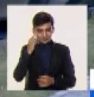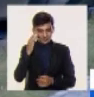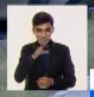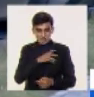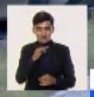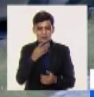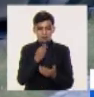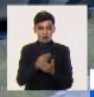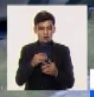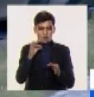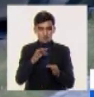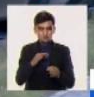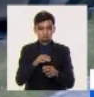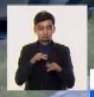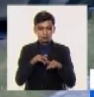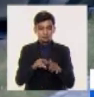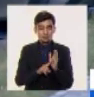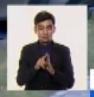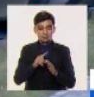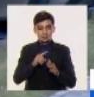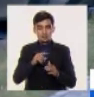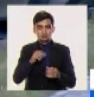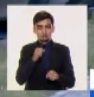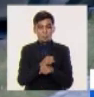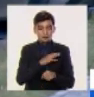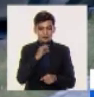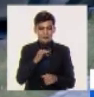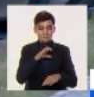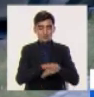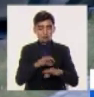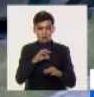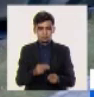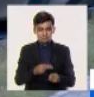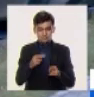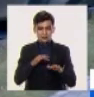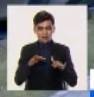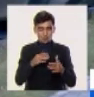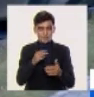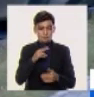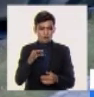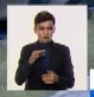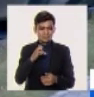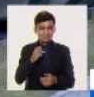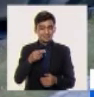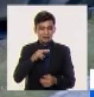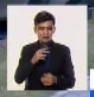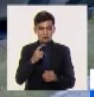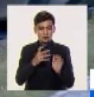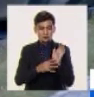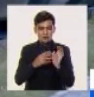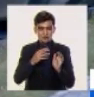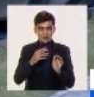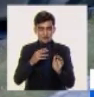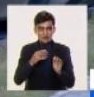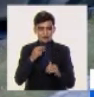свои обязательства перестал исполнять. В настоящее время по данному факту возбуждено уголовное дело по статье 190 Уголовного кодекса,